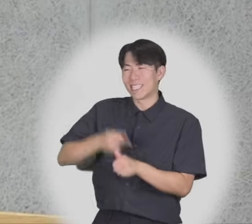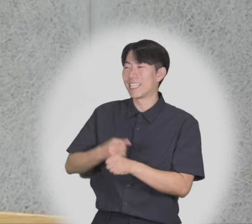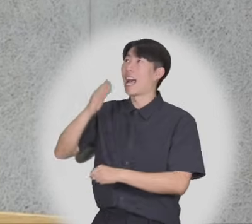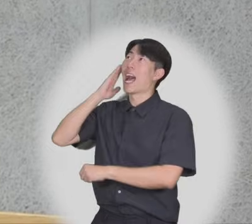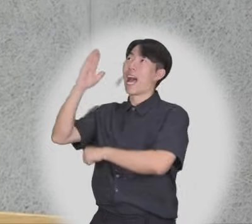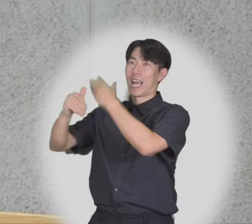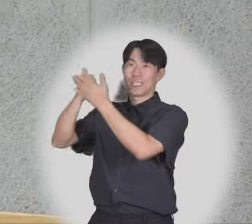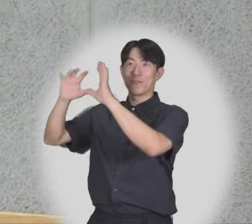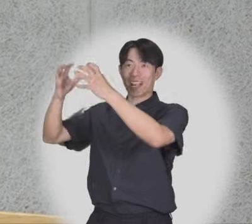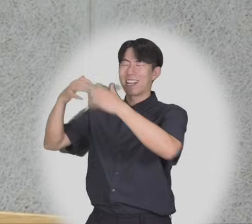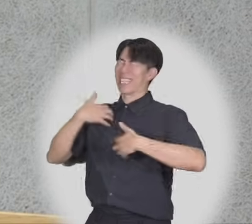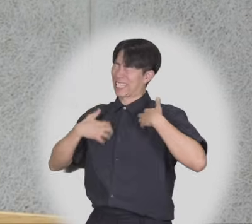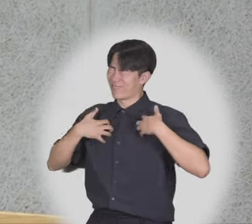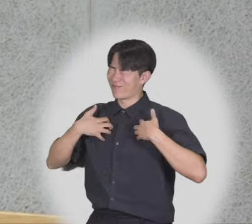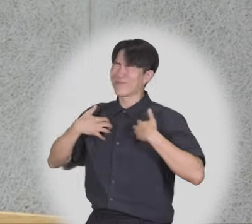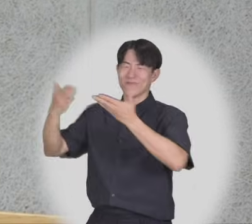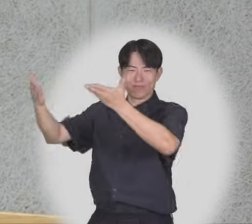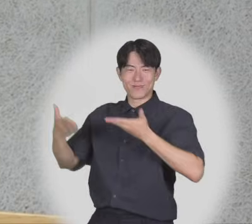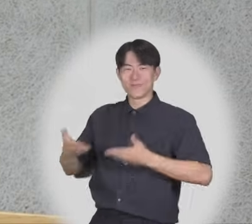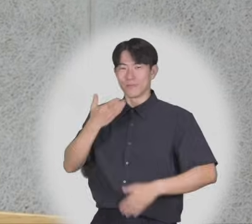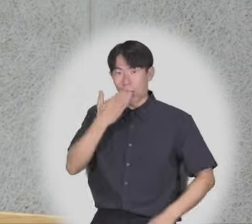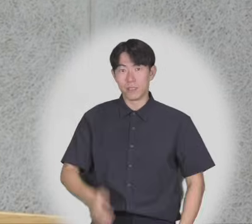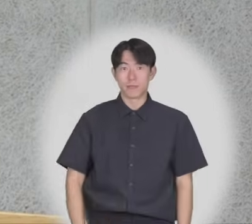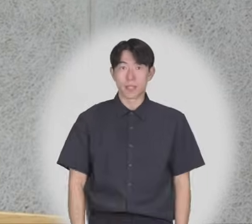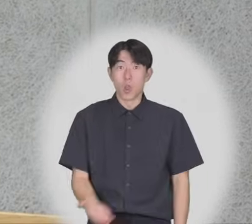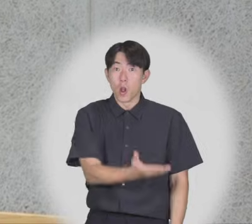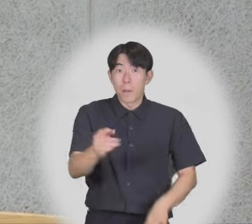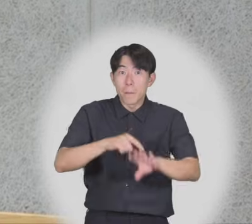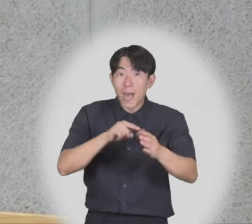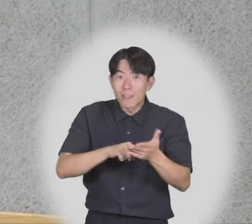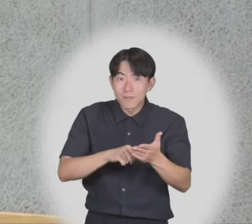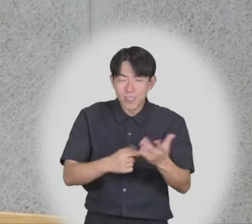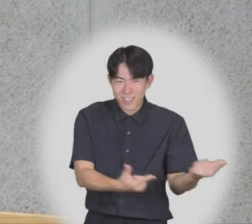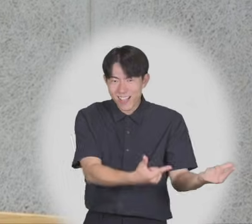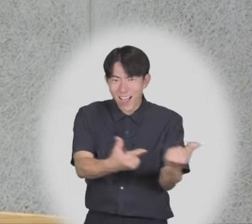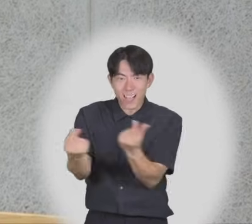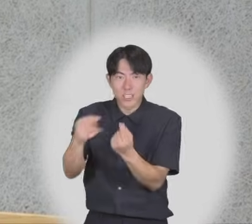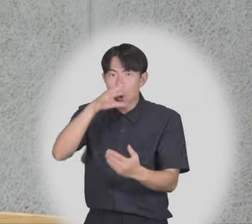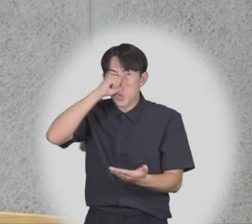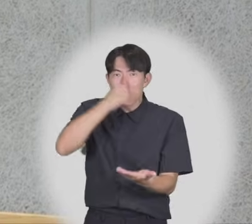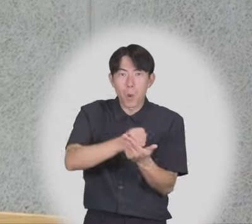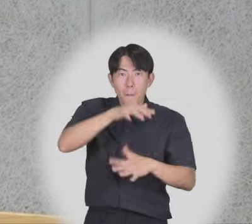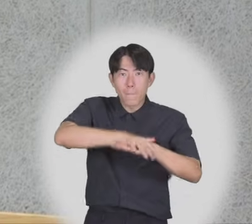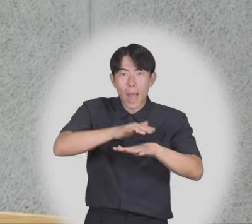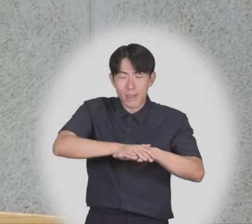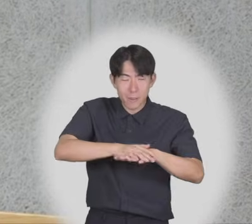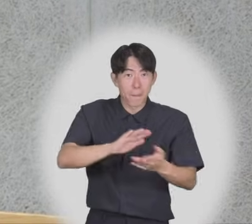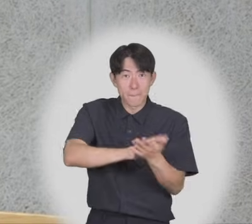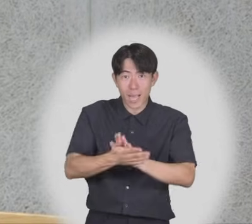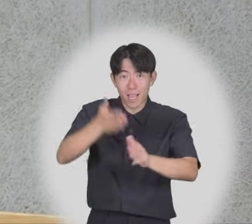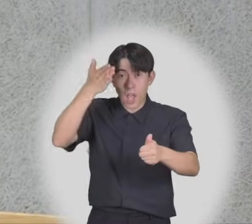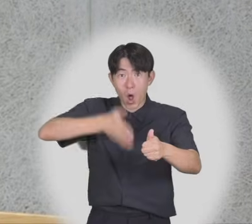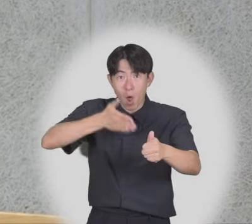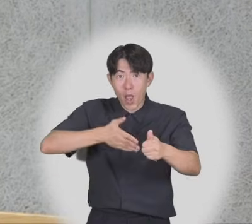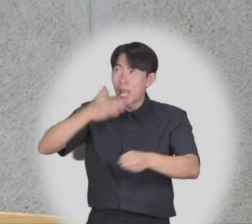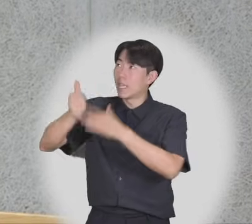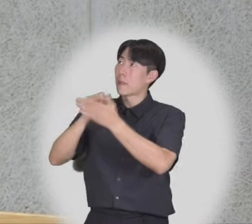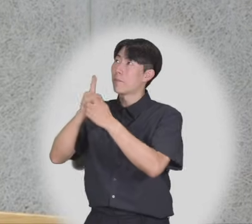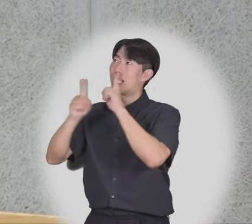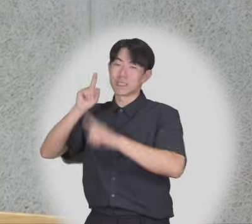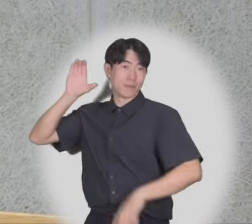되어집니다. 여러분들의 마음이 다 옥토밭 되어서 하나님 말씀을 듣고 깨닫고 말씀대로